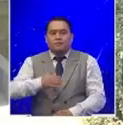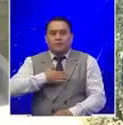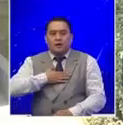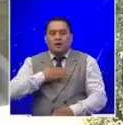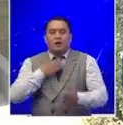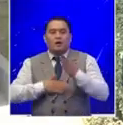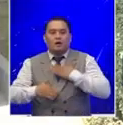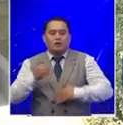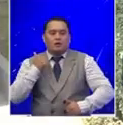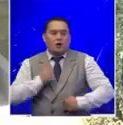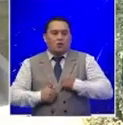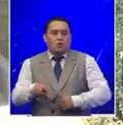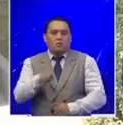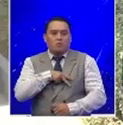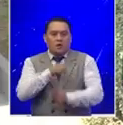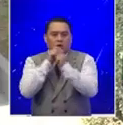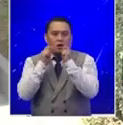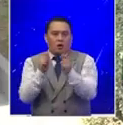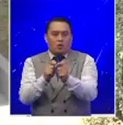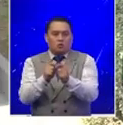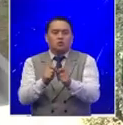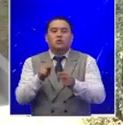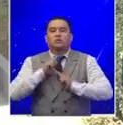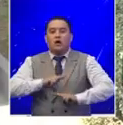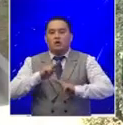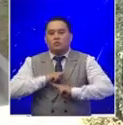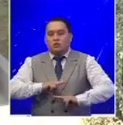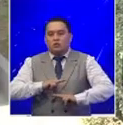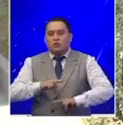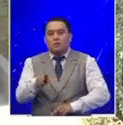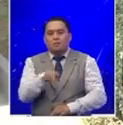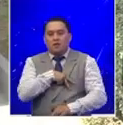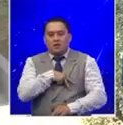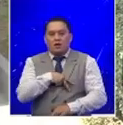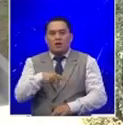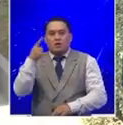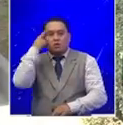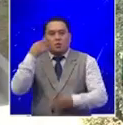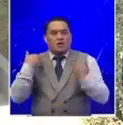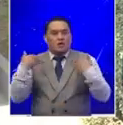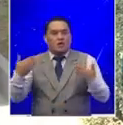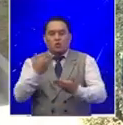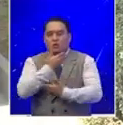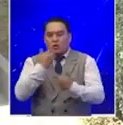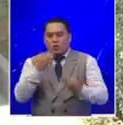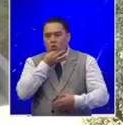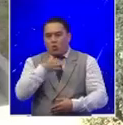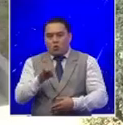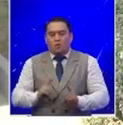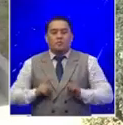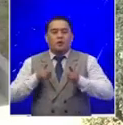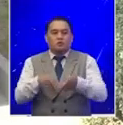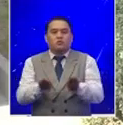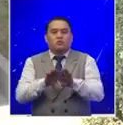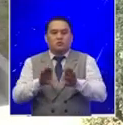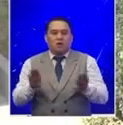Я очень рад, что получил такую награду. Благодарю сотрудников ДЧС за медаль. Я не считаю себя героем. На моем месте любой бы поступил бы